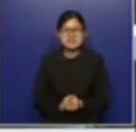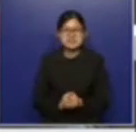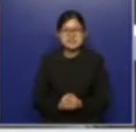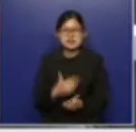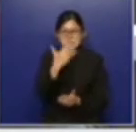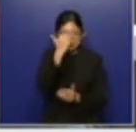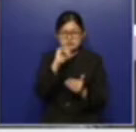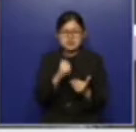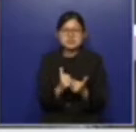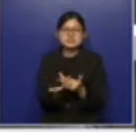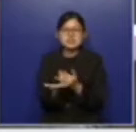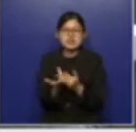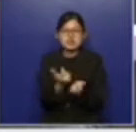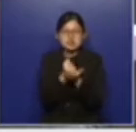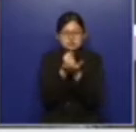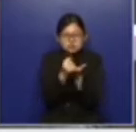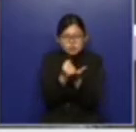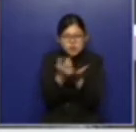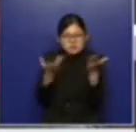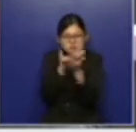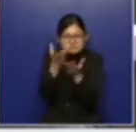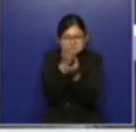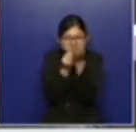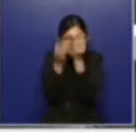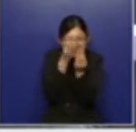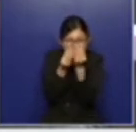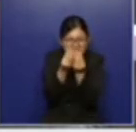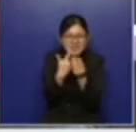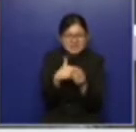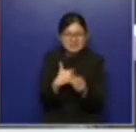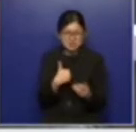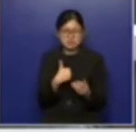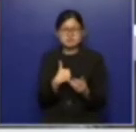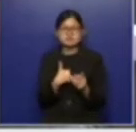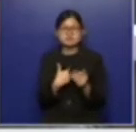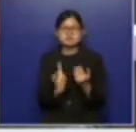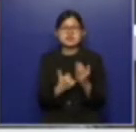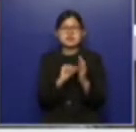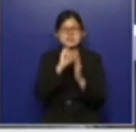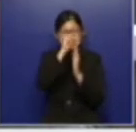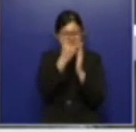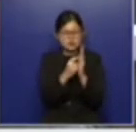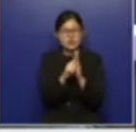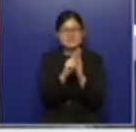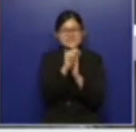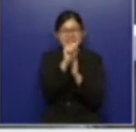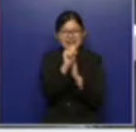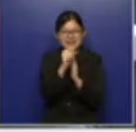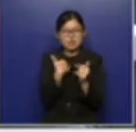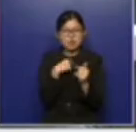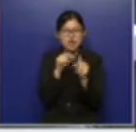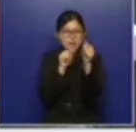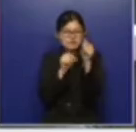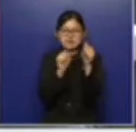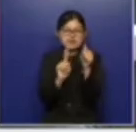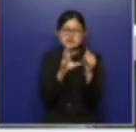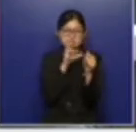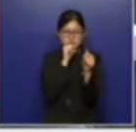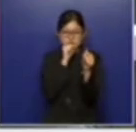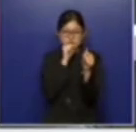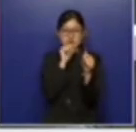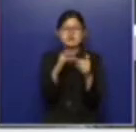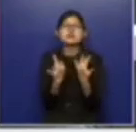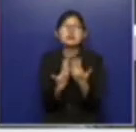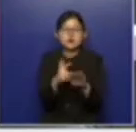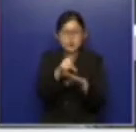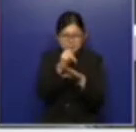าผมจะขึ้นไปที่จังหวัดตากท่านประธานครับแต่ผมไม่บอกอำเภอไหนผมจะไปลองให้ท่านประธานได้ดู